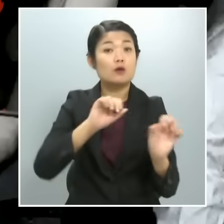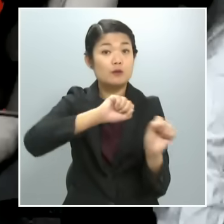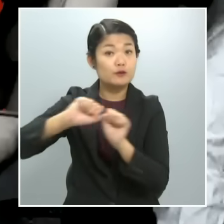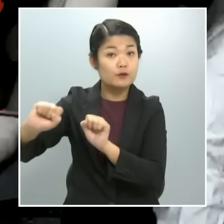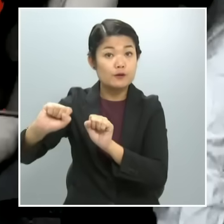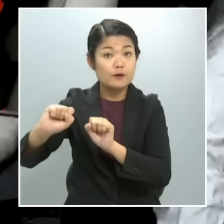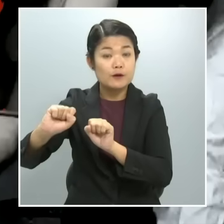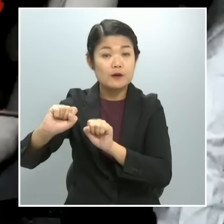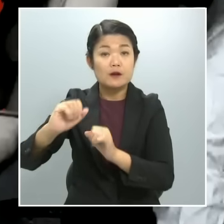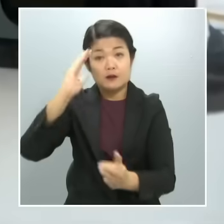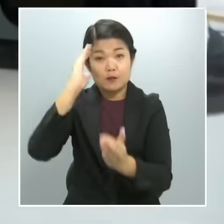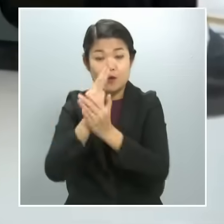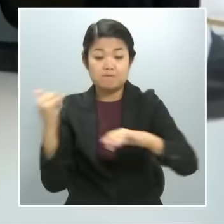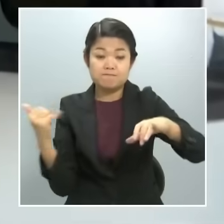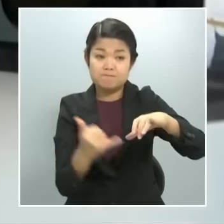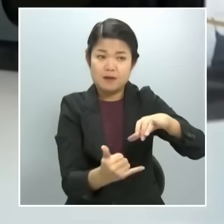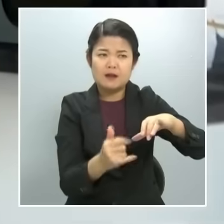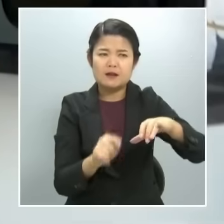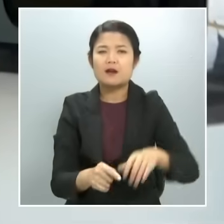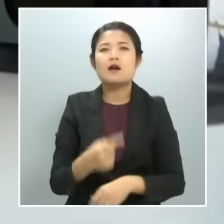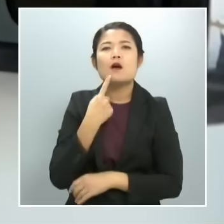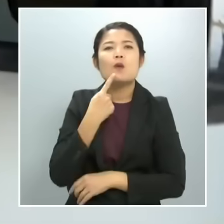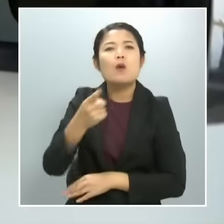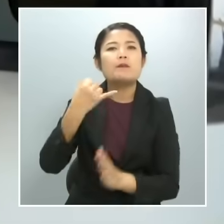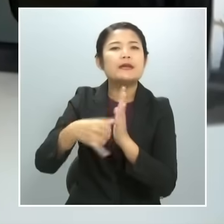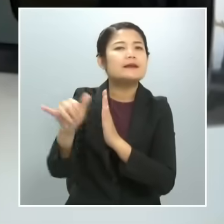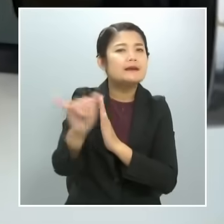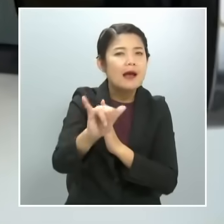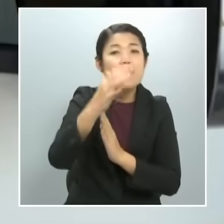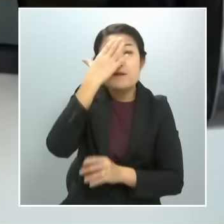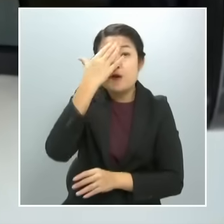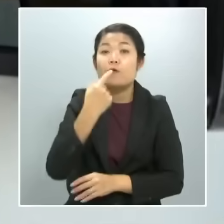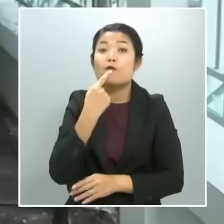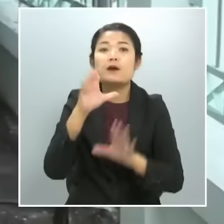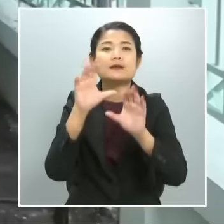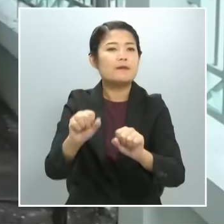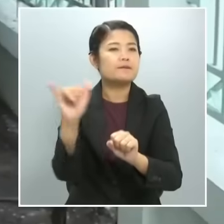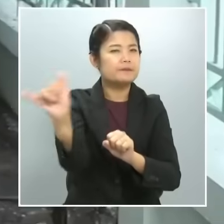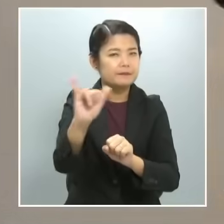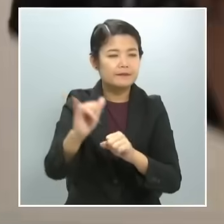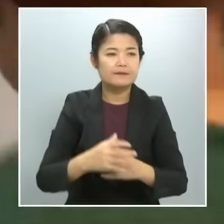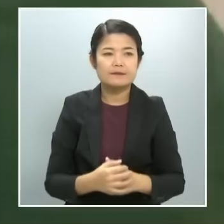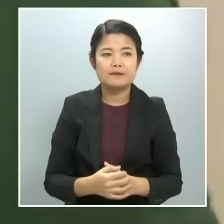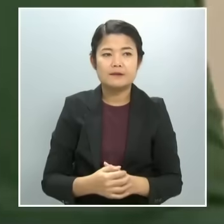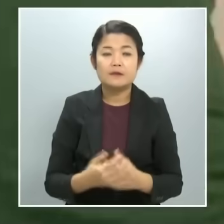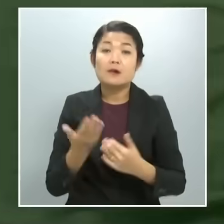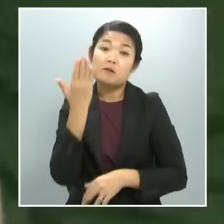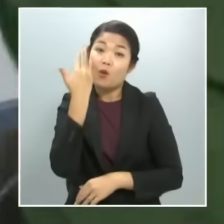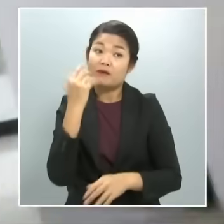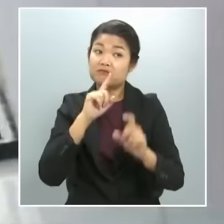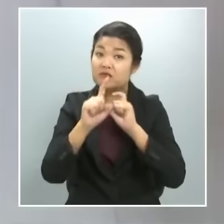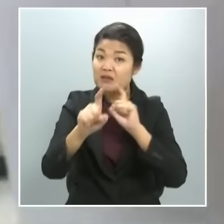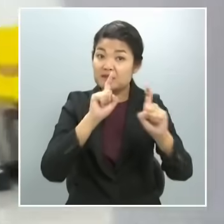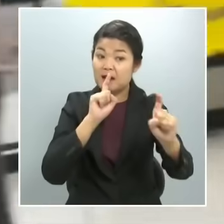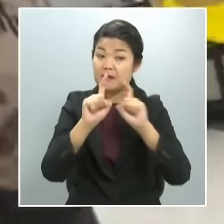สพตำรวจบอกว่ายังไม่ใช่ผู้ถูกกล่าวหายังไม่ได้มีการแจ้งข้อหากับณเดชนะคะการสอบปากคำเมื่อวานนี้จะเป็นการสอบ